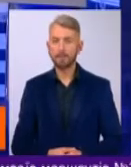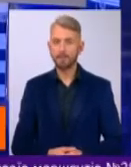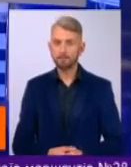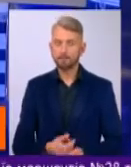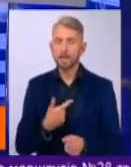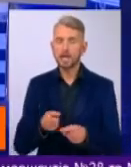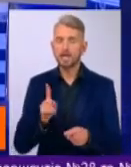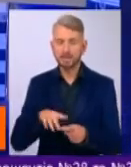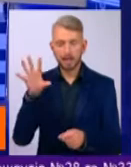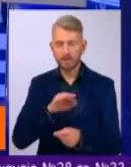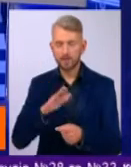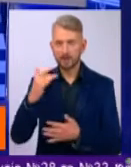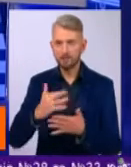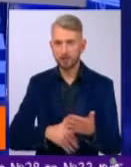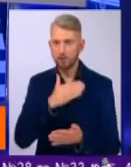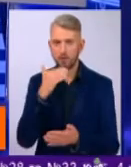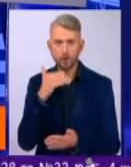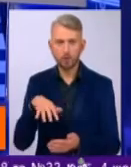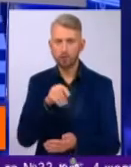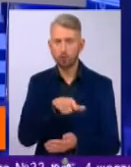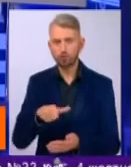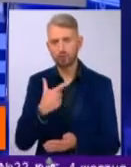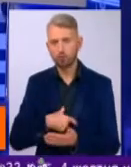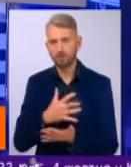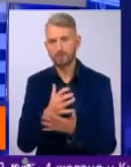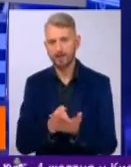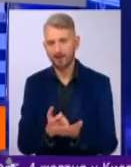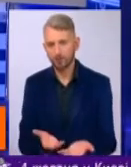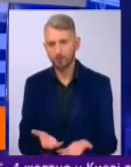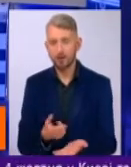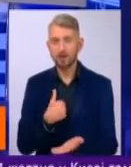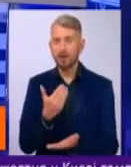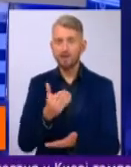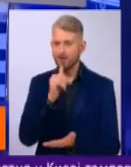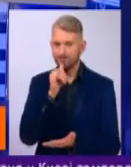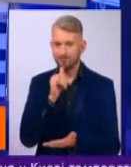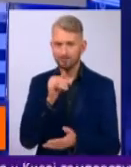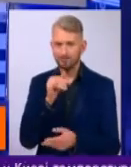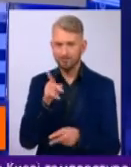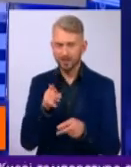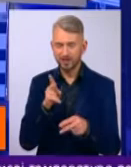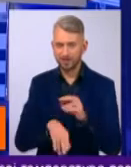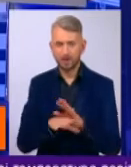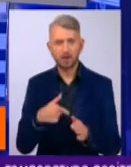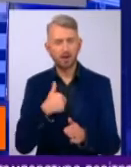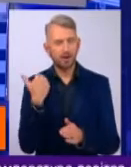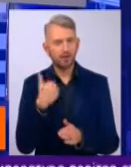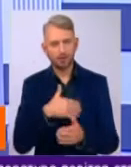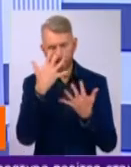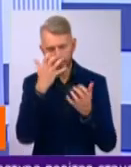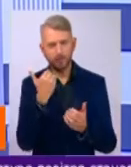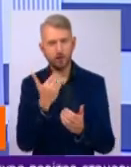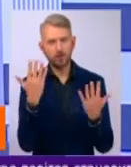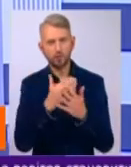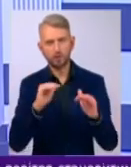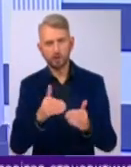І це не весь список, багато всього люди собі зберігають. Я вам не дав договорити перед. Та я вже захопився вашим